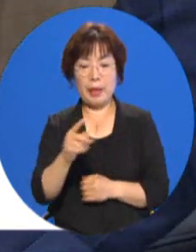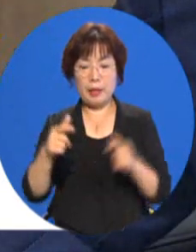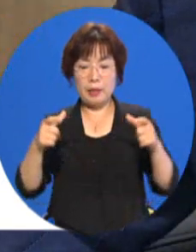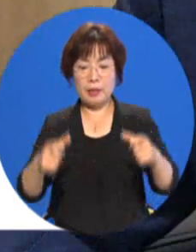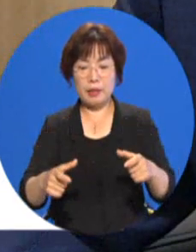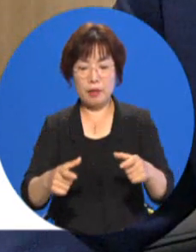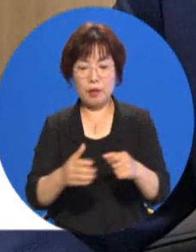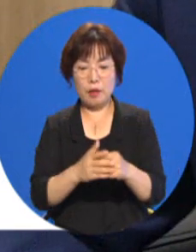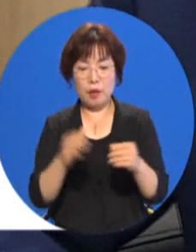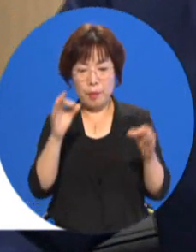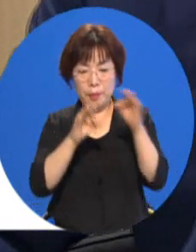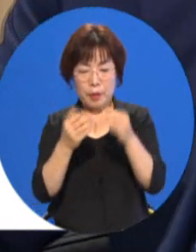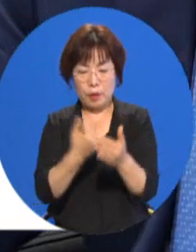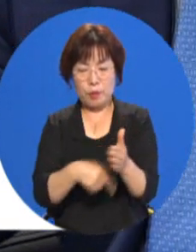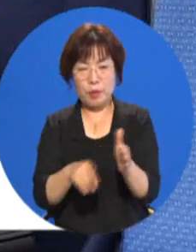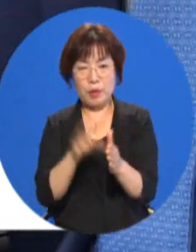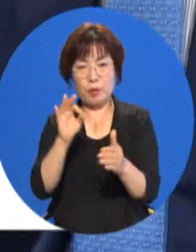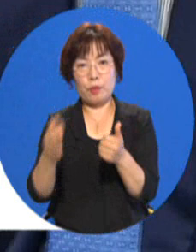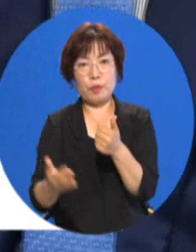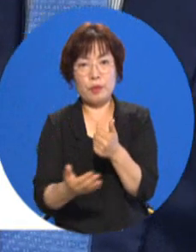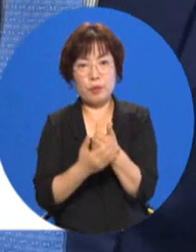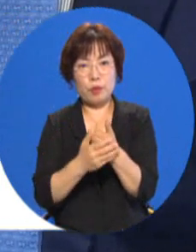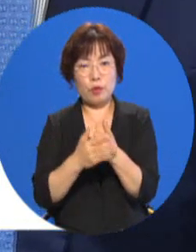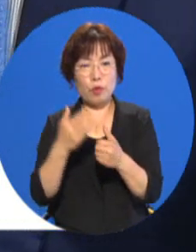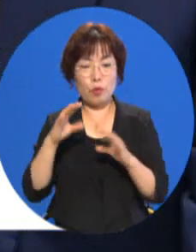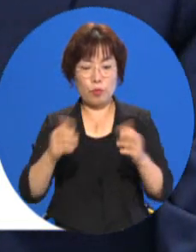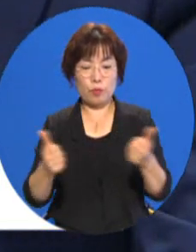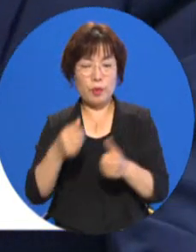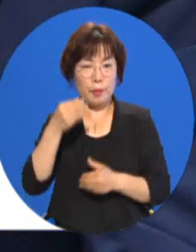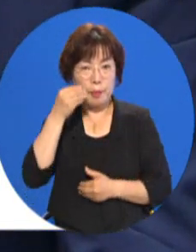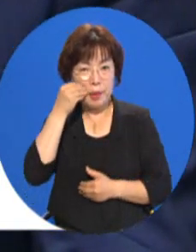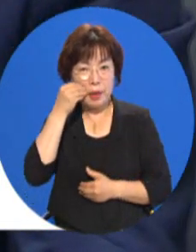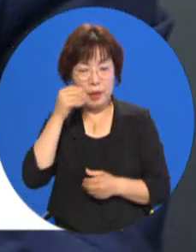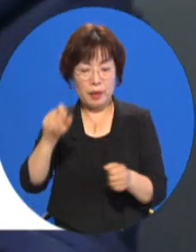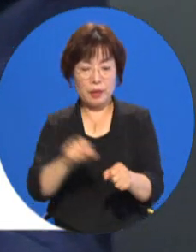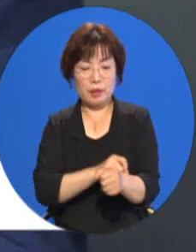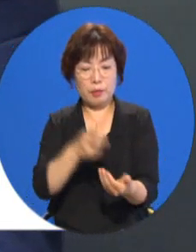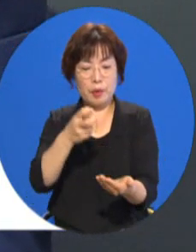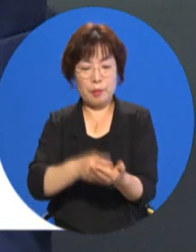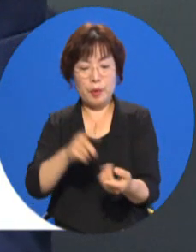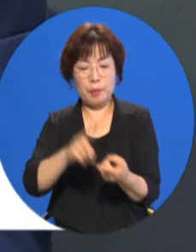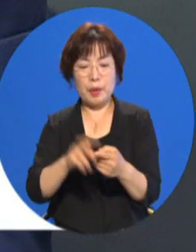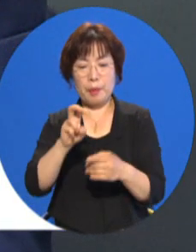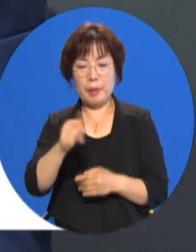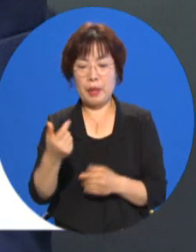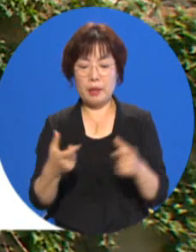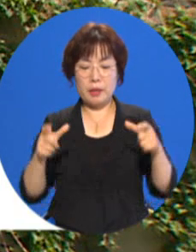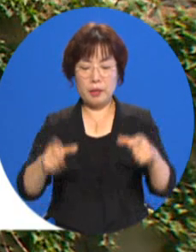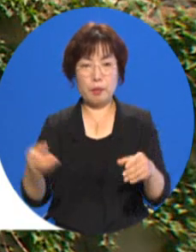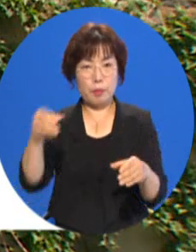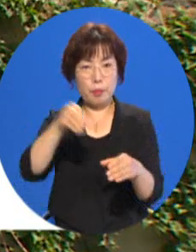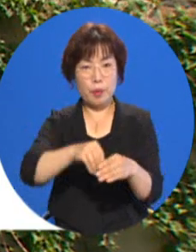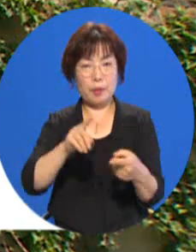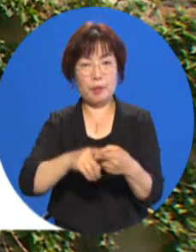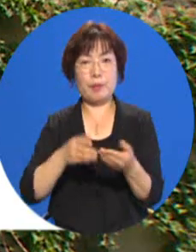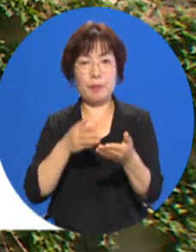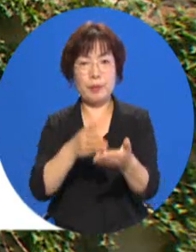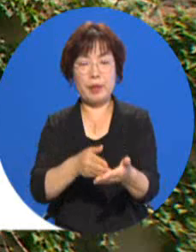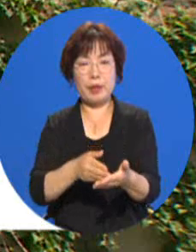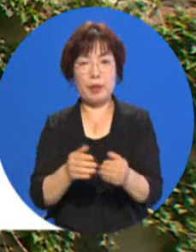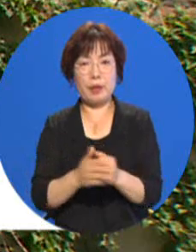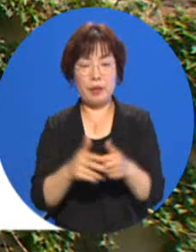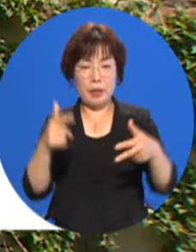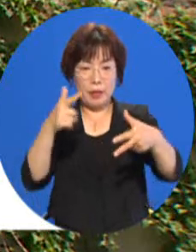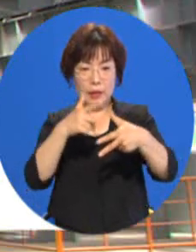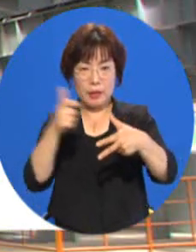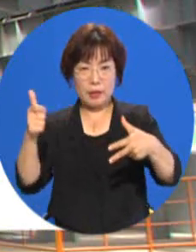유적조사 발굴비 지원과 국회 계류 중인 역사문화권 특별법안에 마한을 포함해달라고 요청했습니다. 또 여수